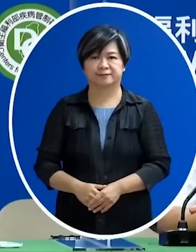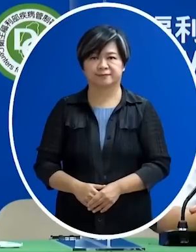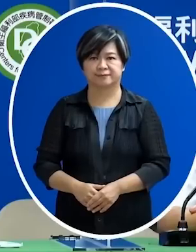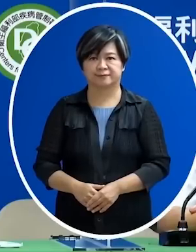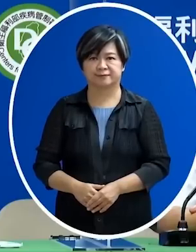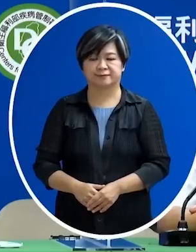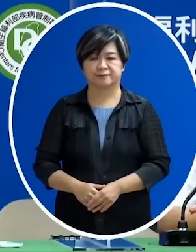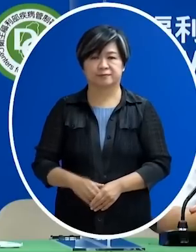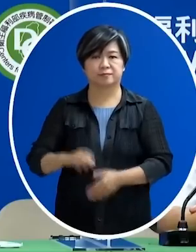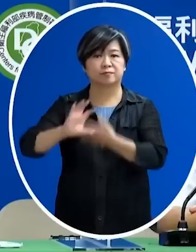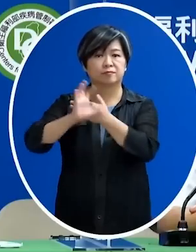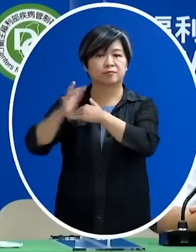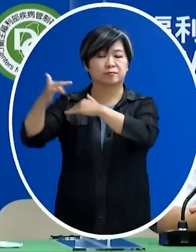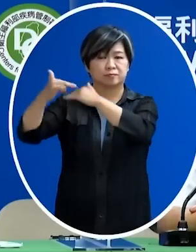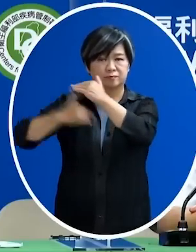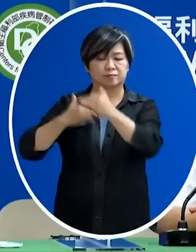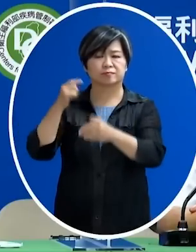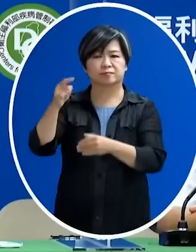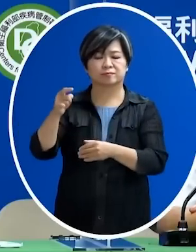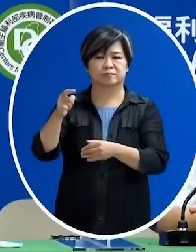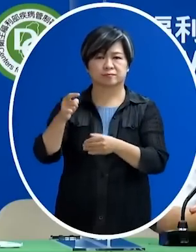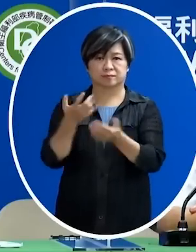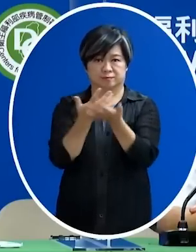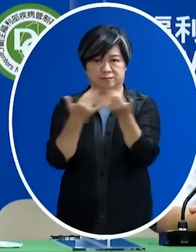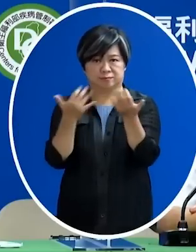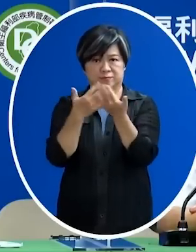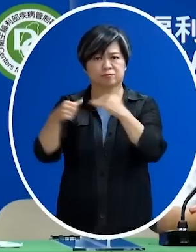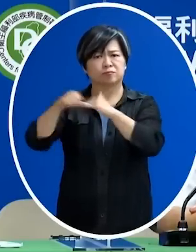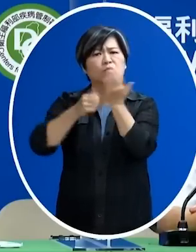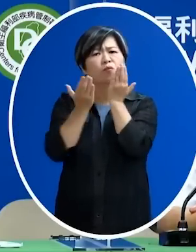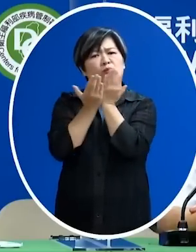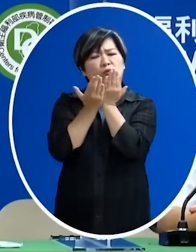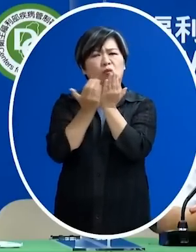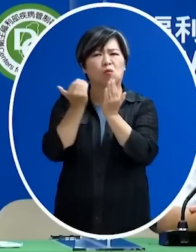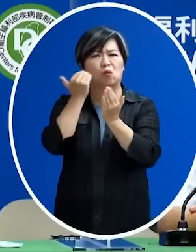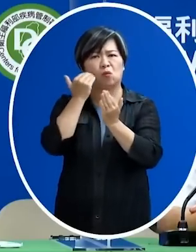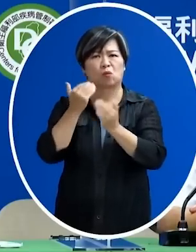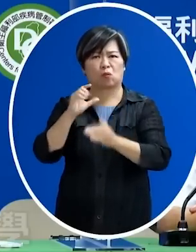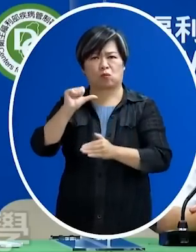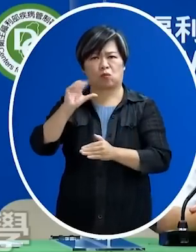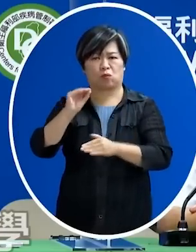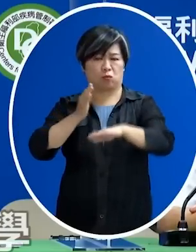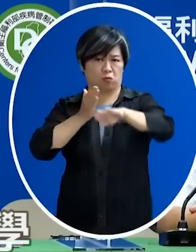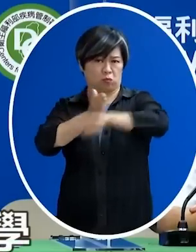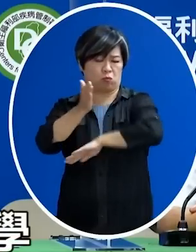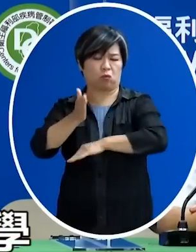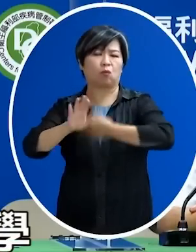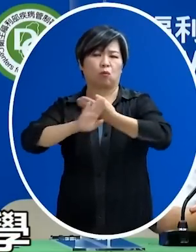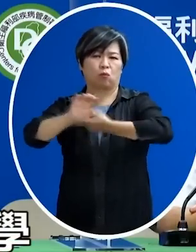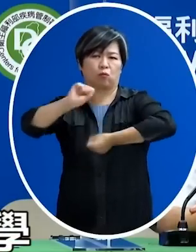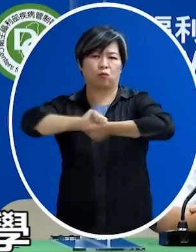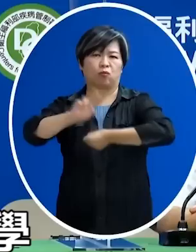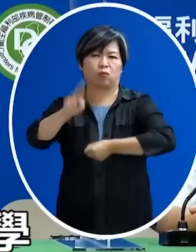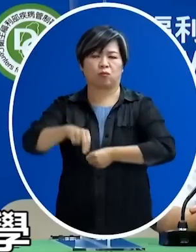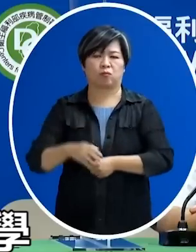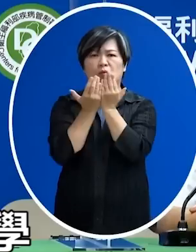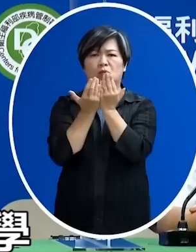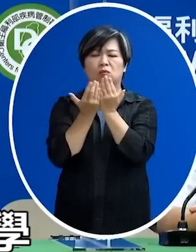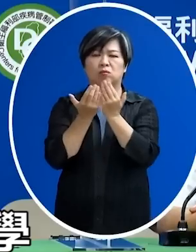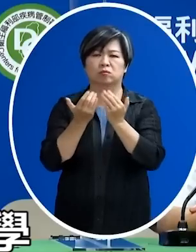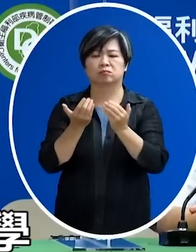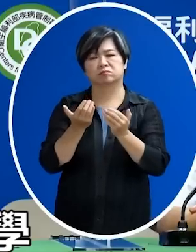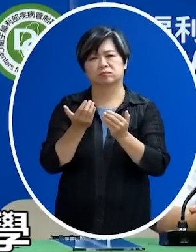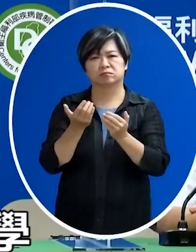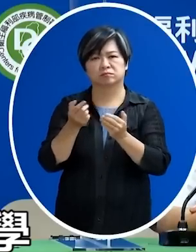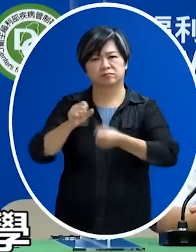罩。关于境外生的部分，的确就是说如果他有超过上限的部分是采外加，因为它这个是一个短期间就